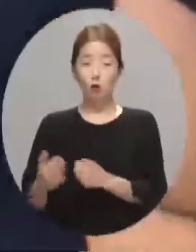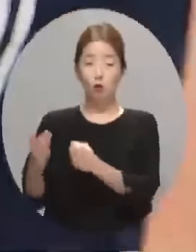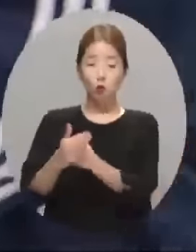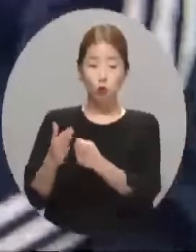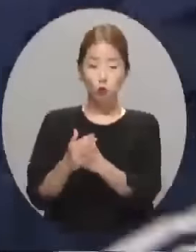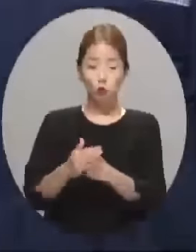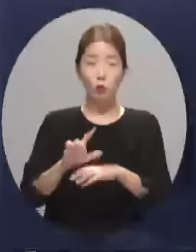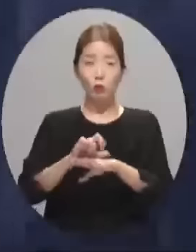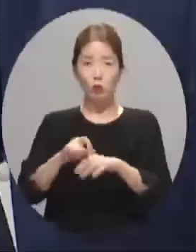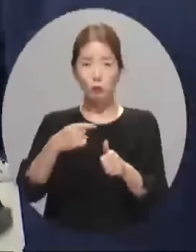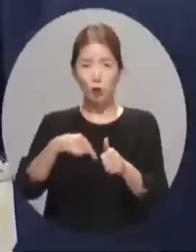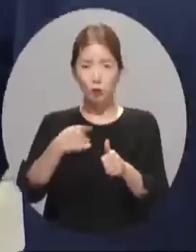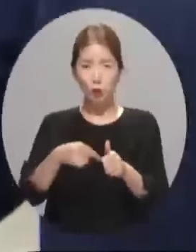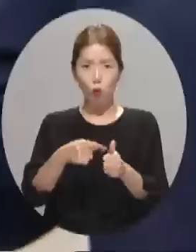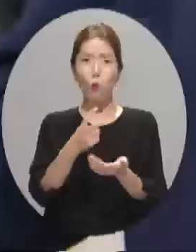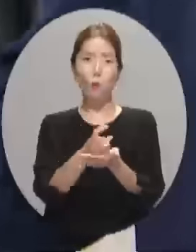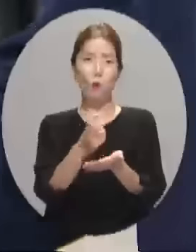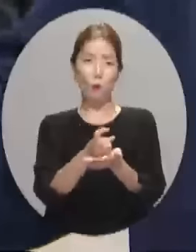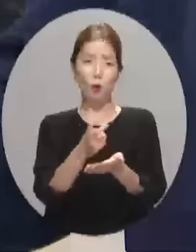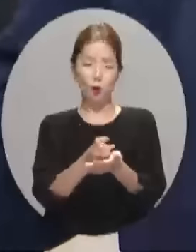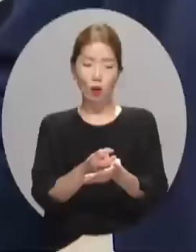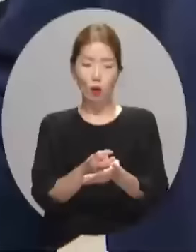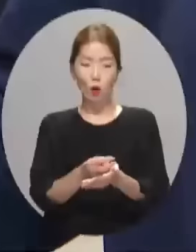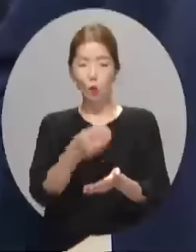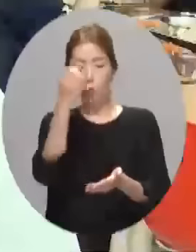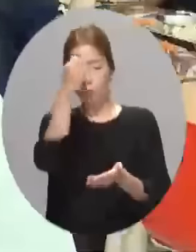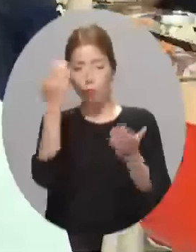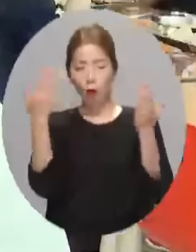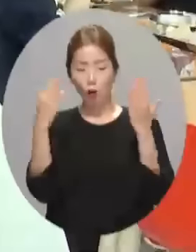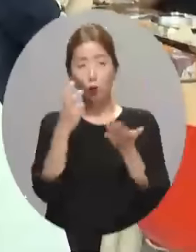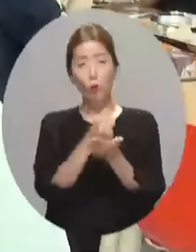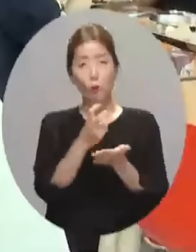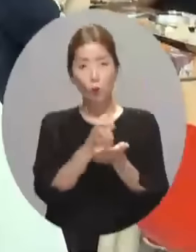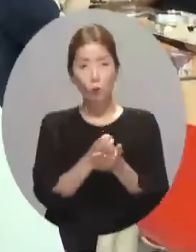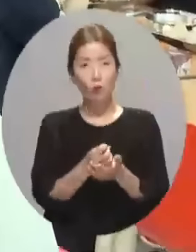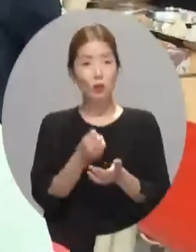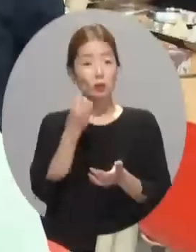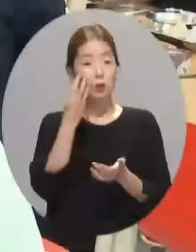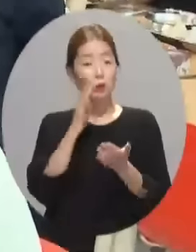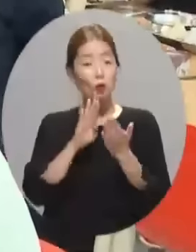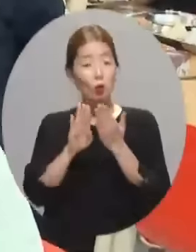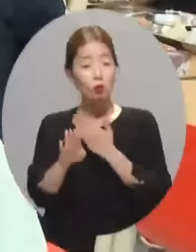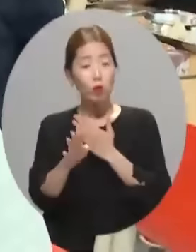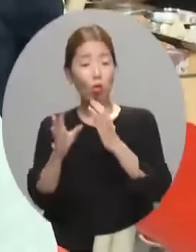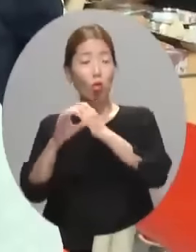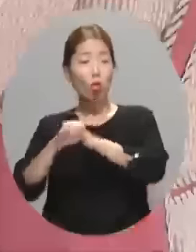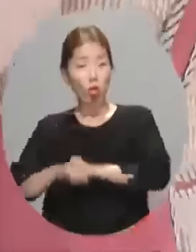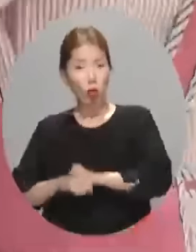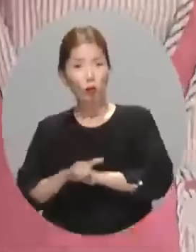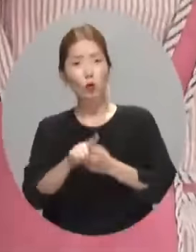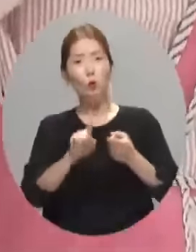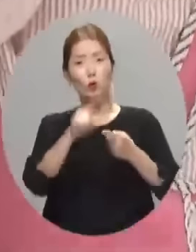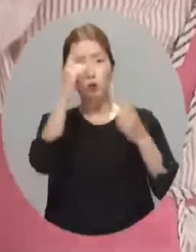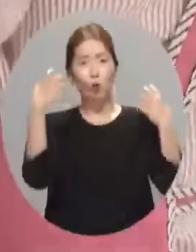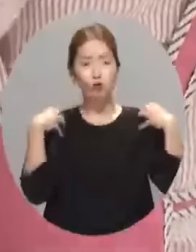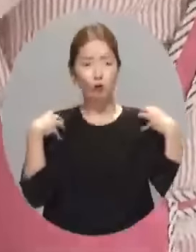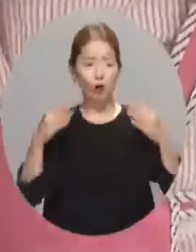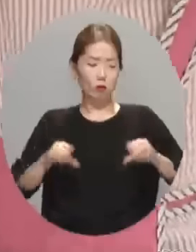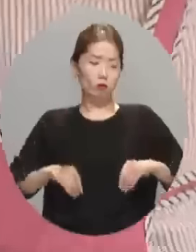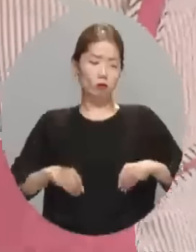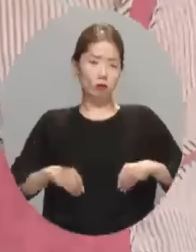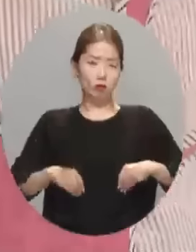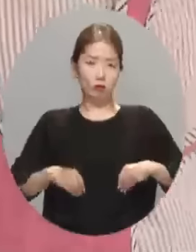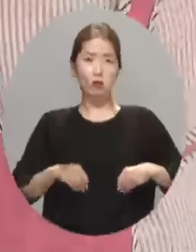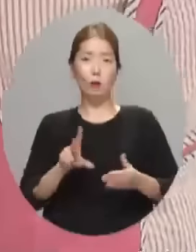명시한 지방교육재정교부금법의 고교 무상교육 특례가 석 달 뒤면 일몰되는데도 그동안 정부가 손을 놓고